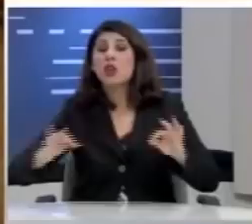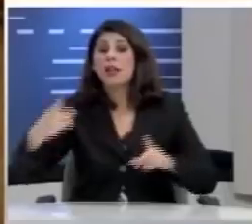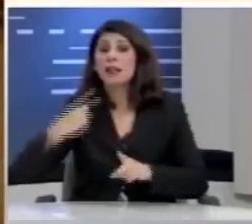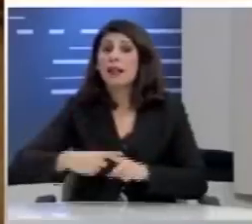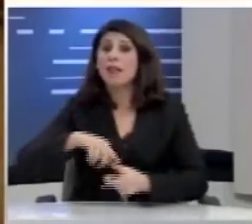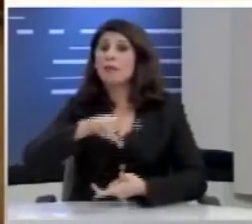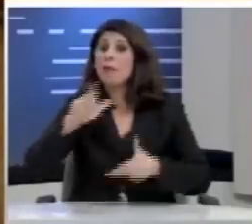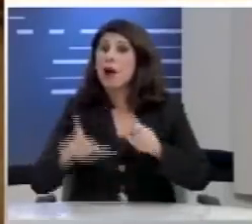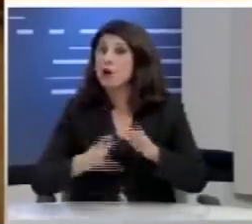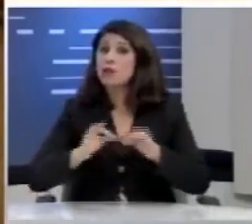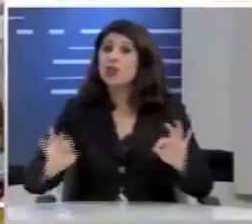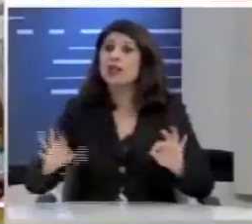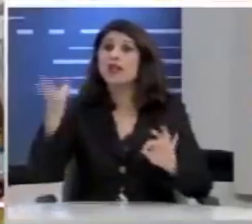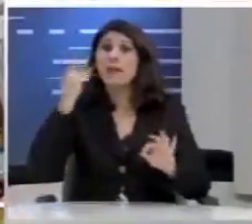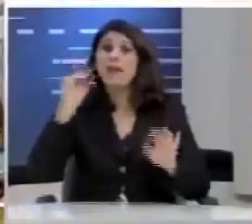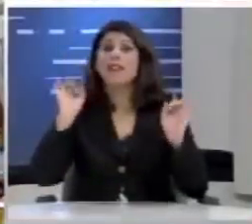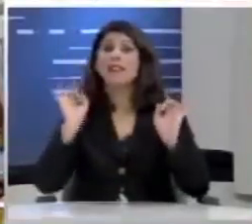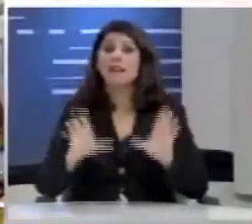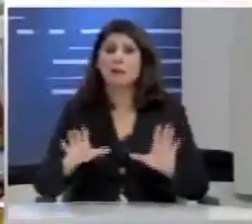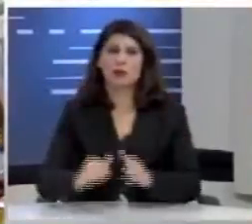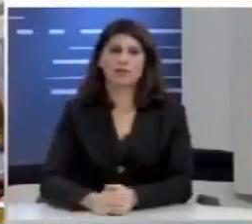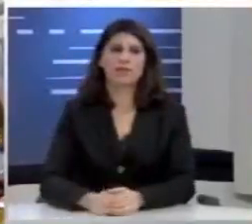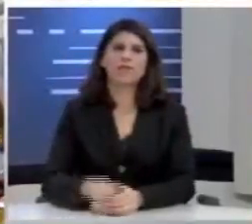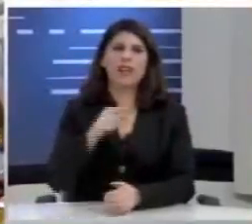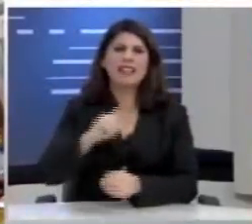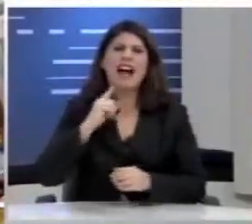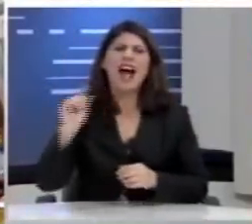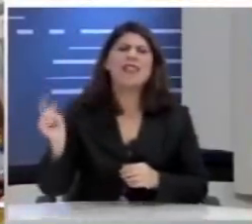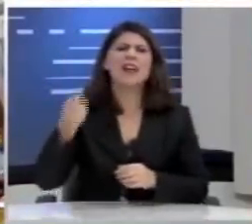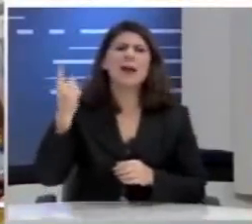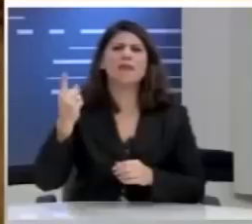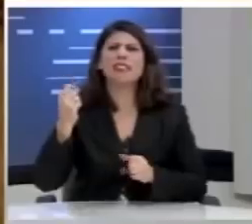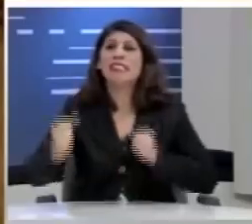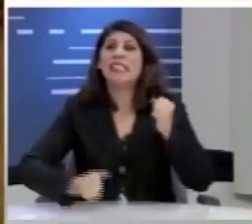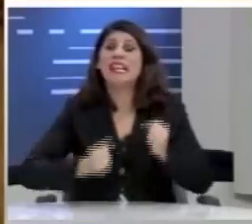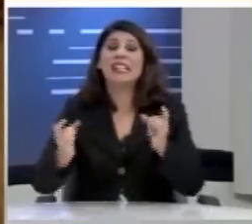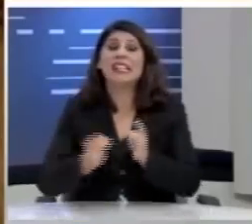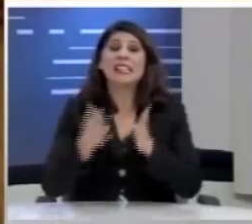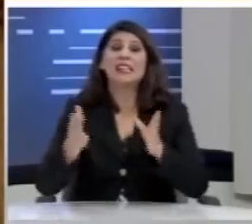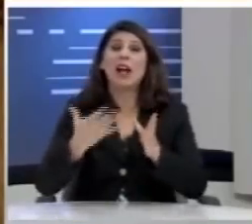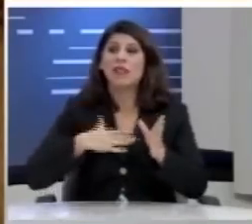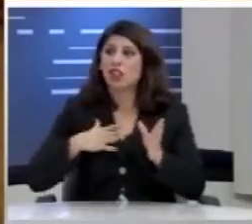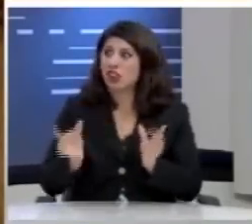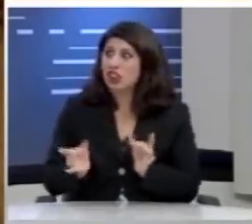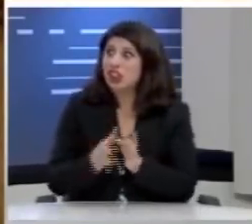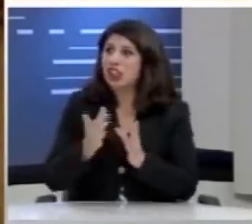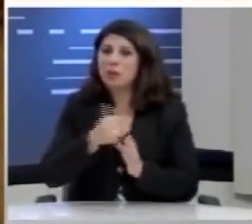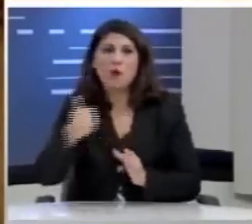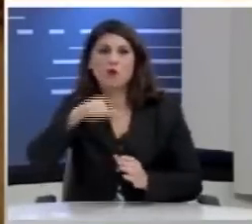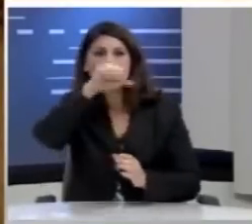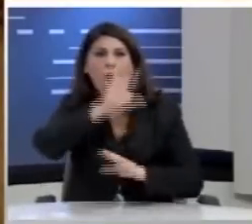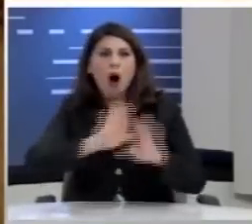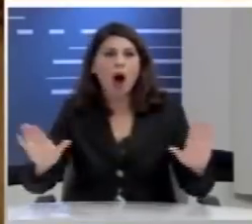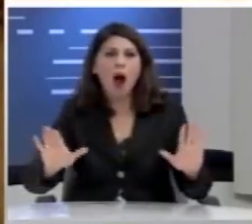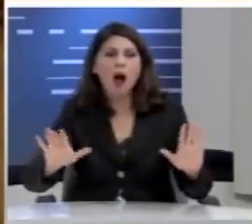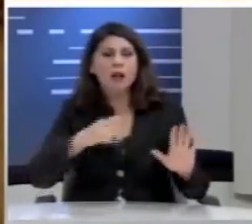από την παγκόσμια ιστορία. Είστε αθεράπευτα τυχοδιώκτες, οπορτουνιστές, ικανοί να